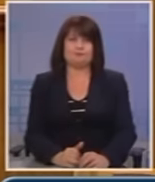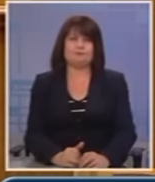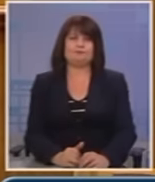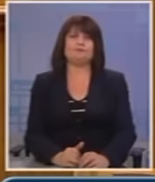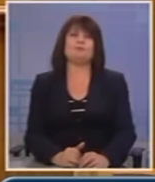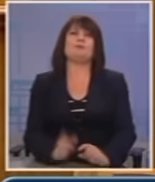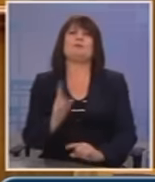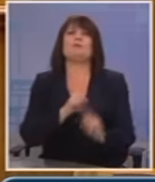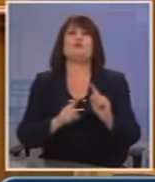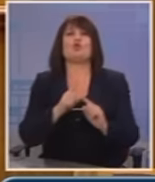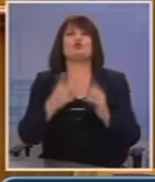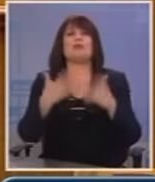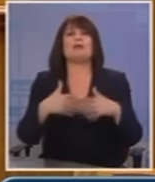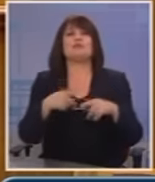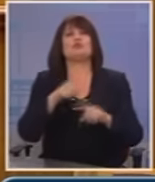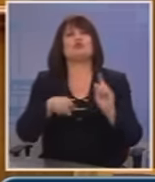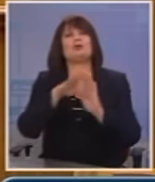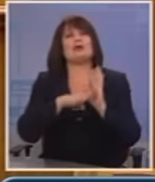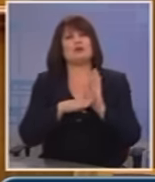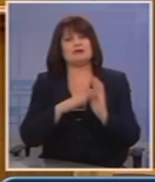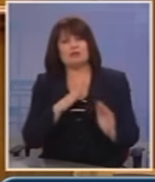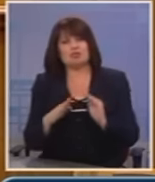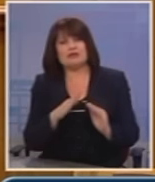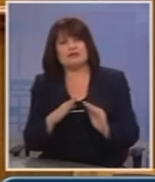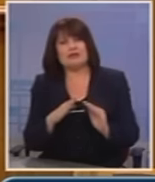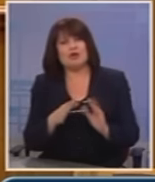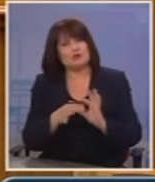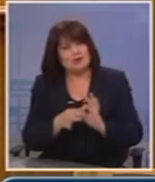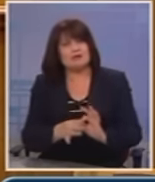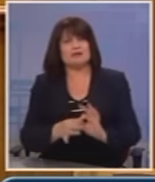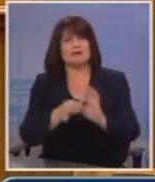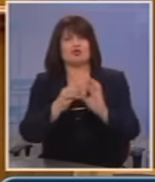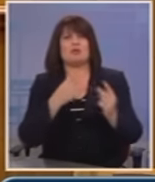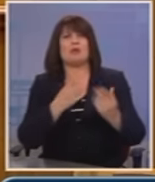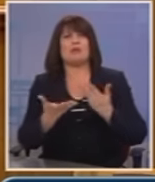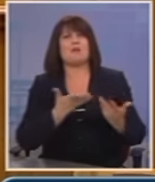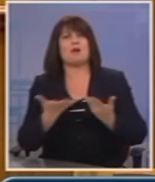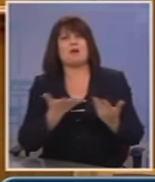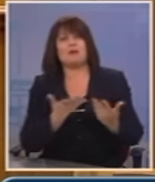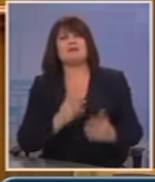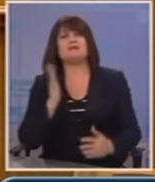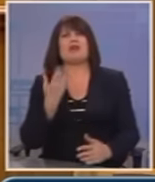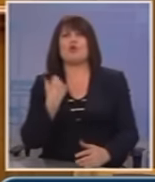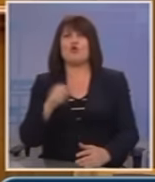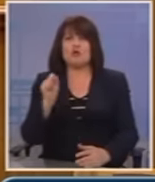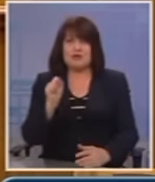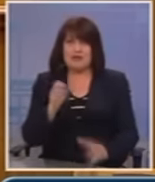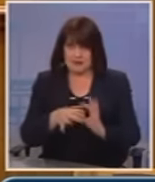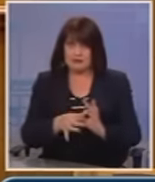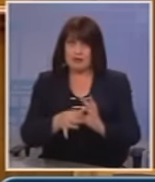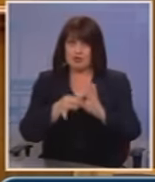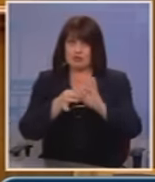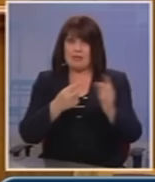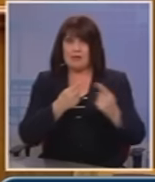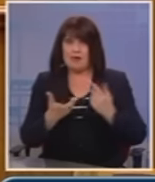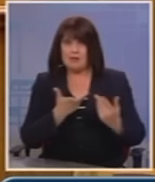μηχανισμός ή ποιος κανόνας διασφαλίζει πώς θα συνεχιστεί η διαπραγμάτευση αν επικρατήσει το όχι?